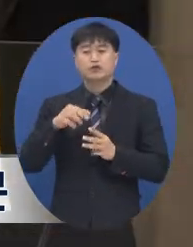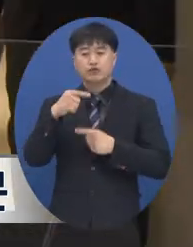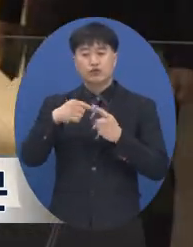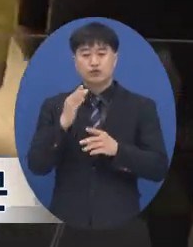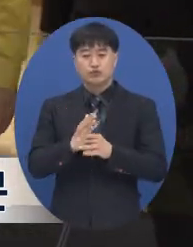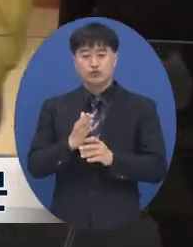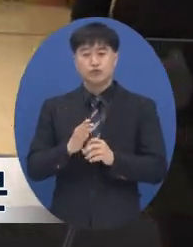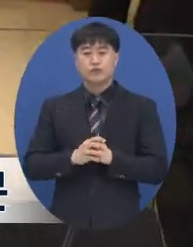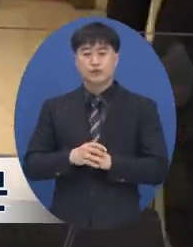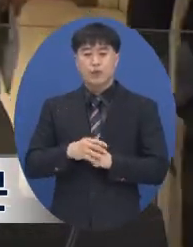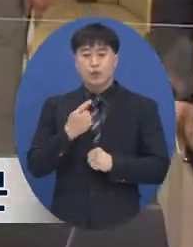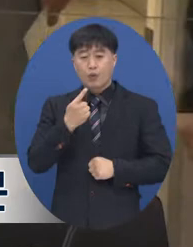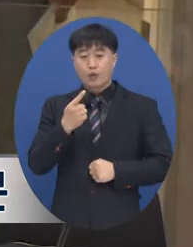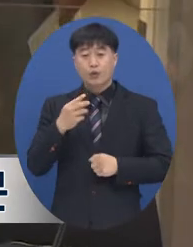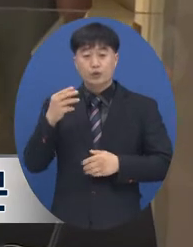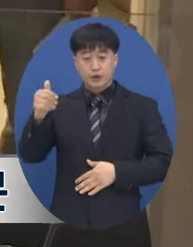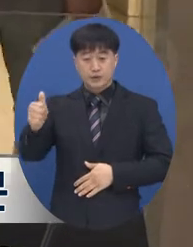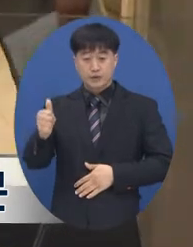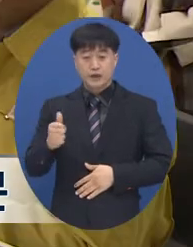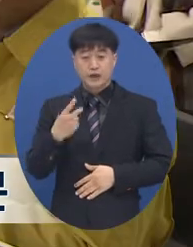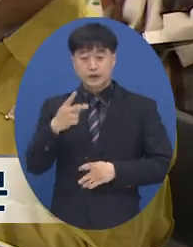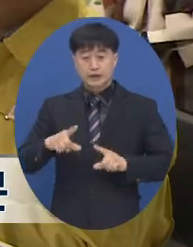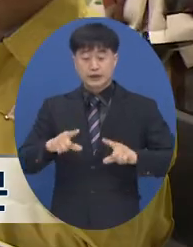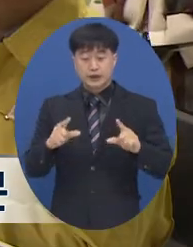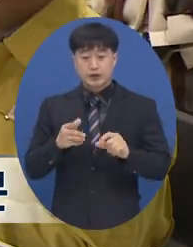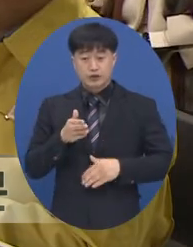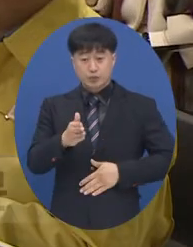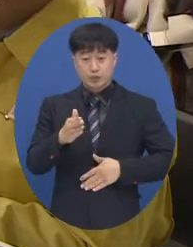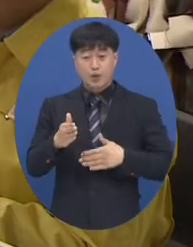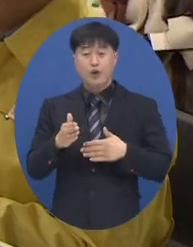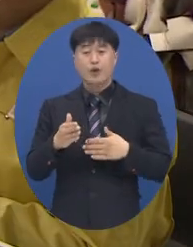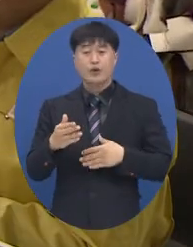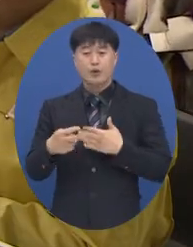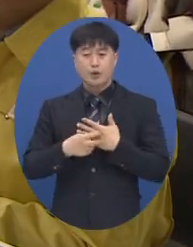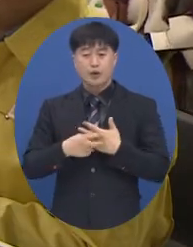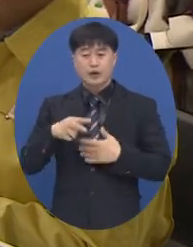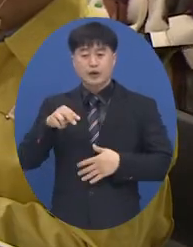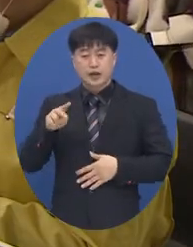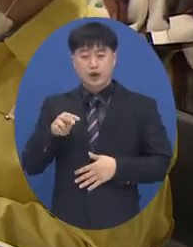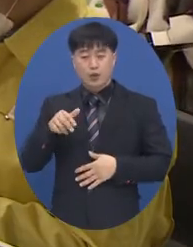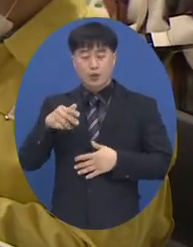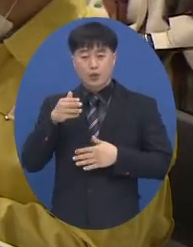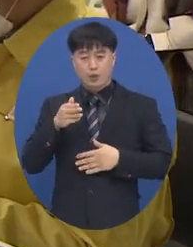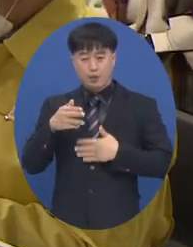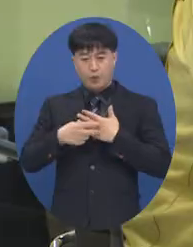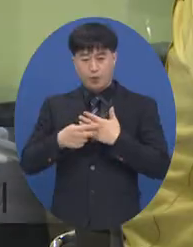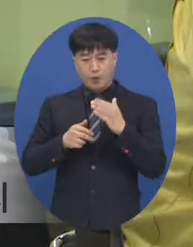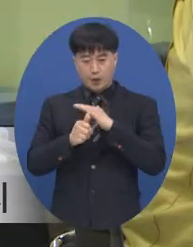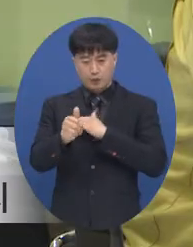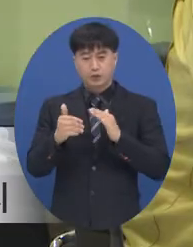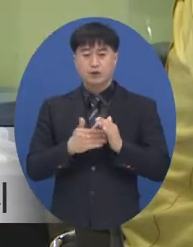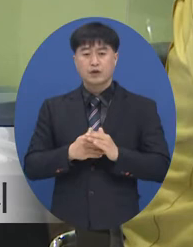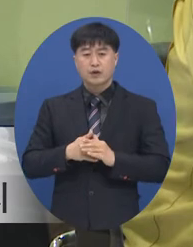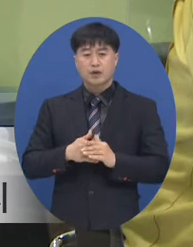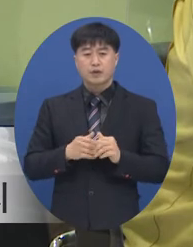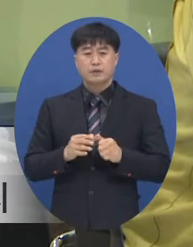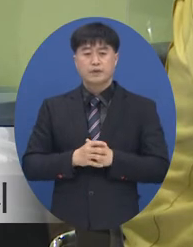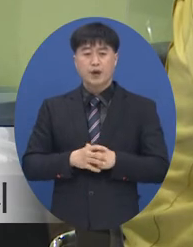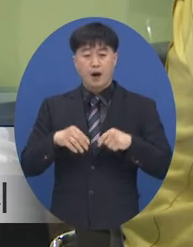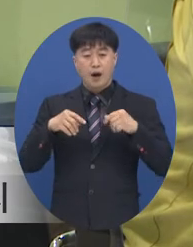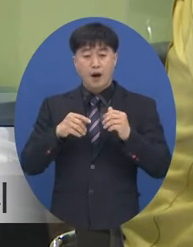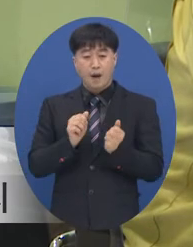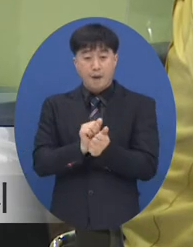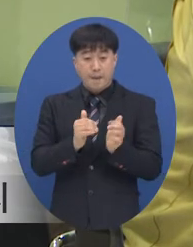오병권 경기도지사 권한대행이 지난 2일 코로나19 전담병원인 부천 세종병원을 방문했습니다. 방역과 관련되는